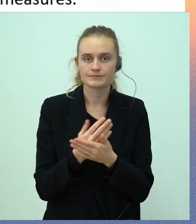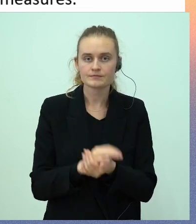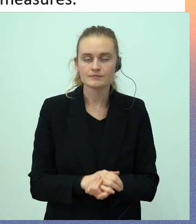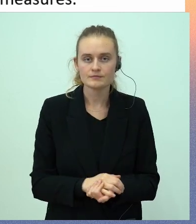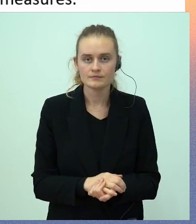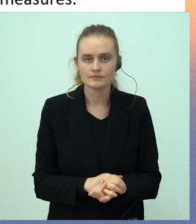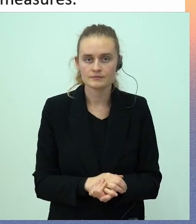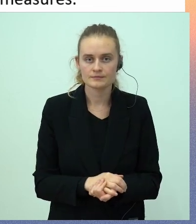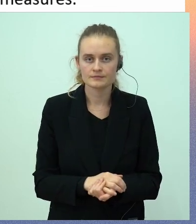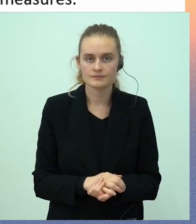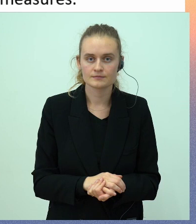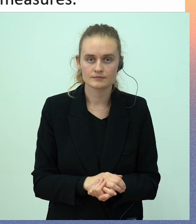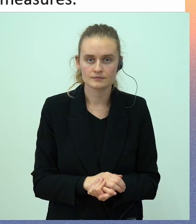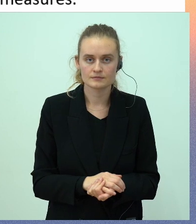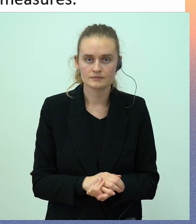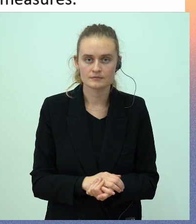kad